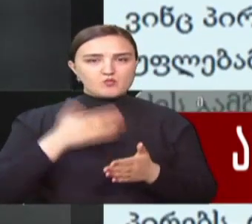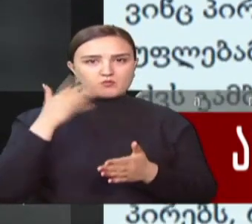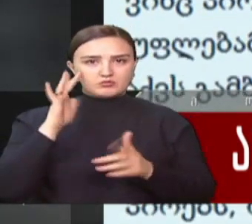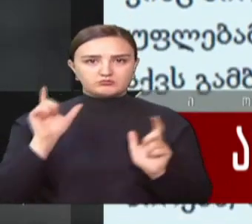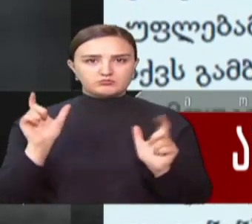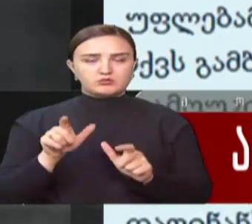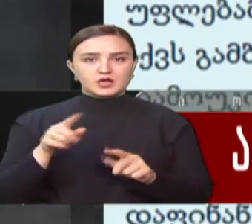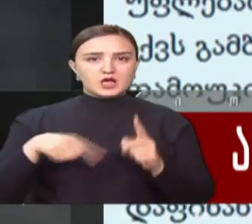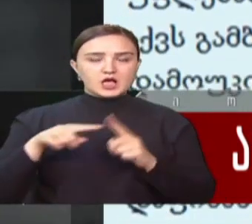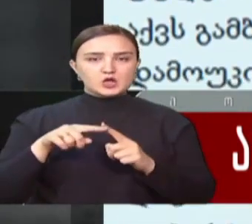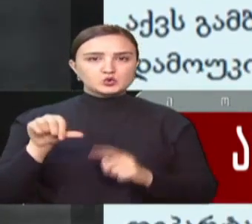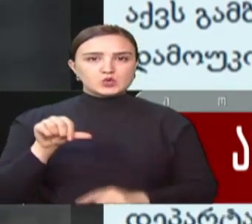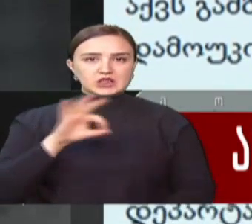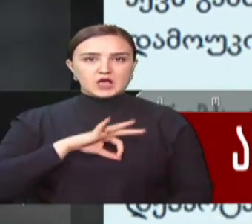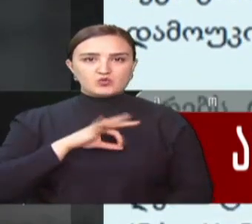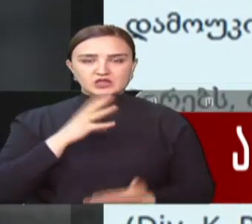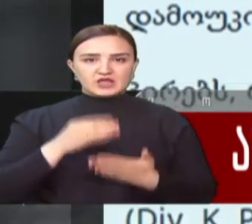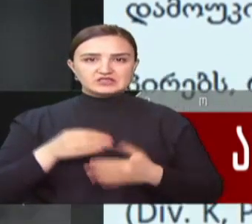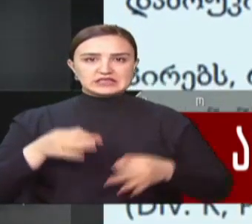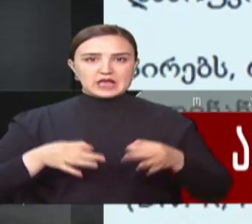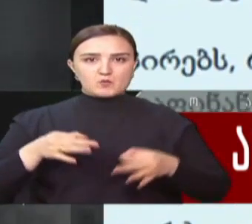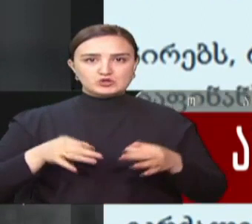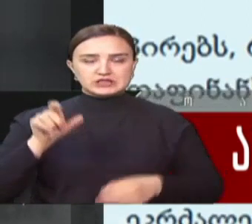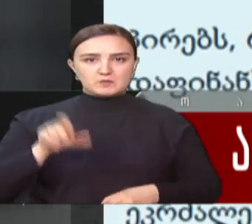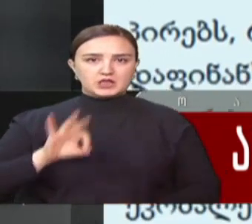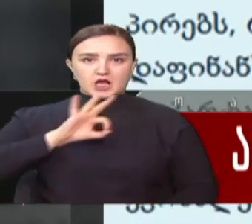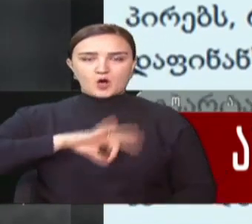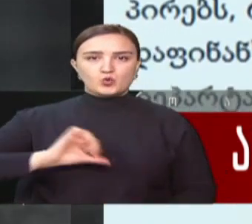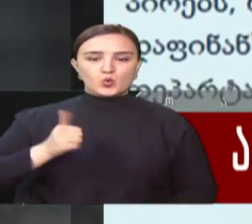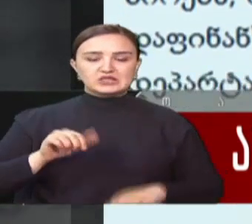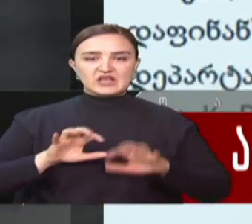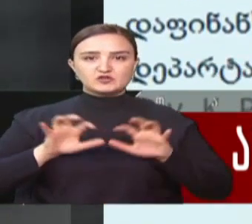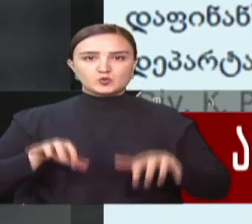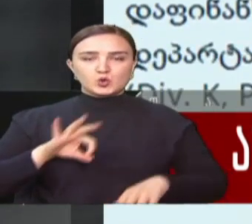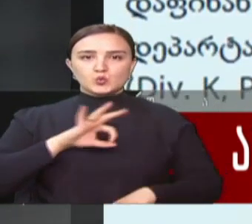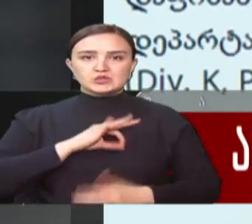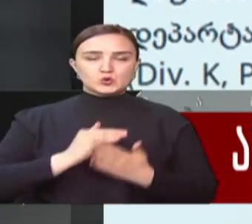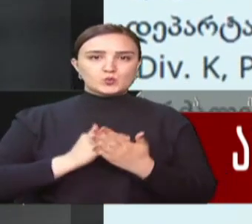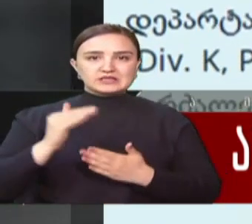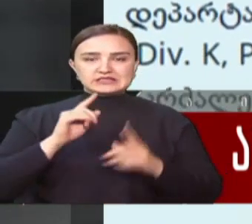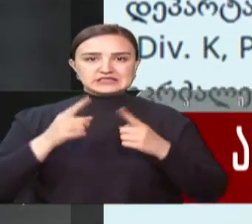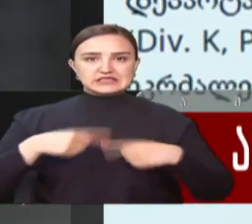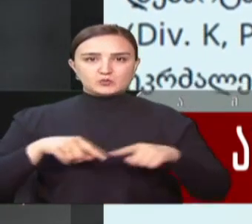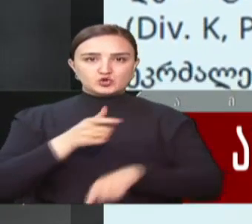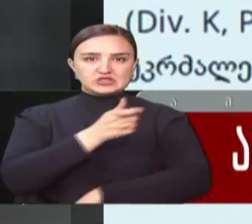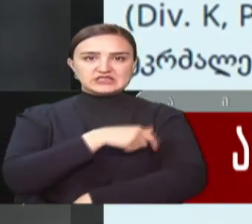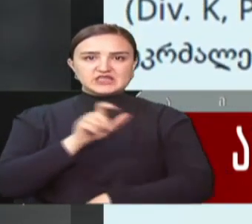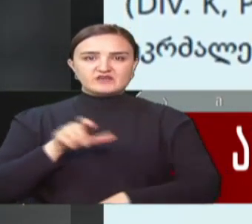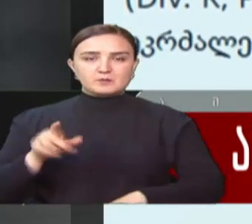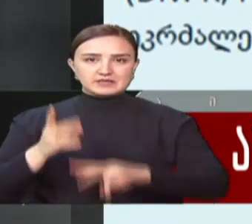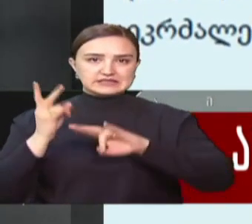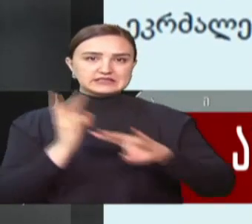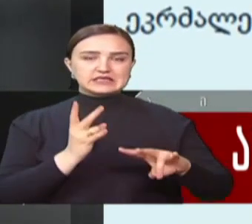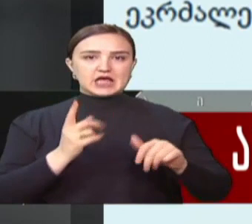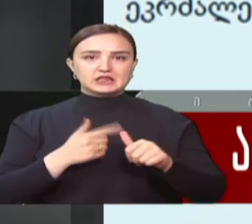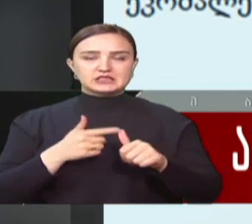პირებმა ბოროტად გამოიყენეს მათი თანამდებობა როგორც სასამართლოს თავმჯდომარეებმა და იუსტიციის უმაღლესი საბჭოს წევრებმა, რითაც ზიანი